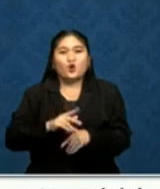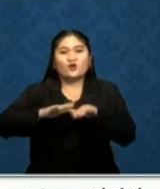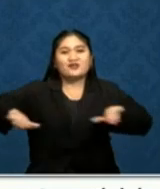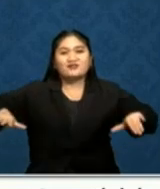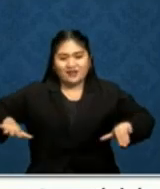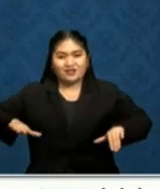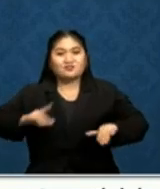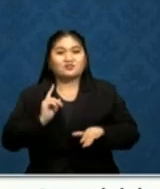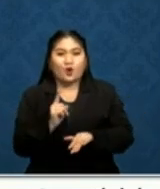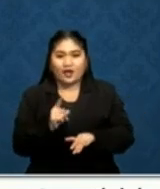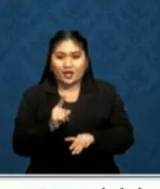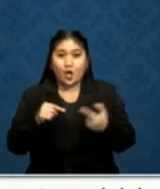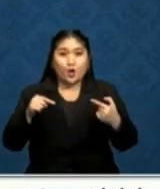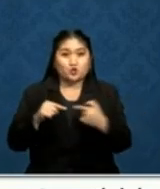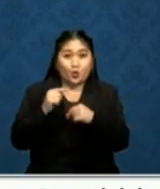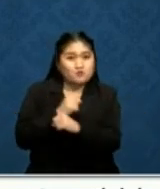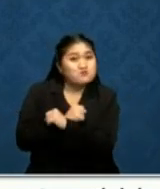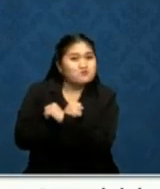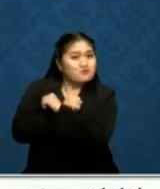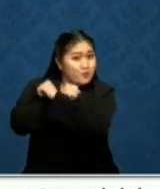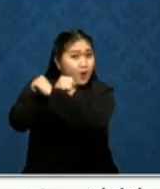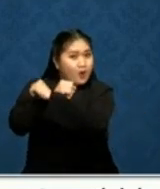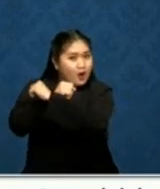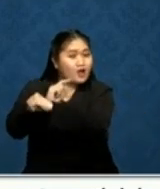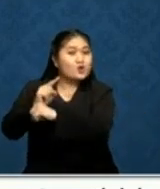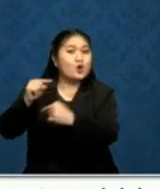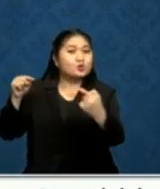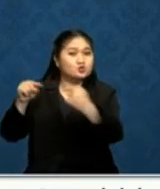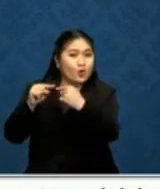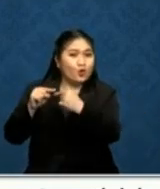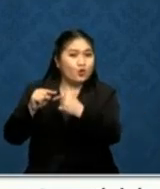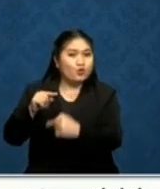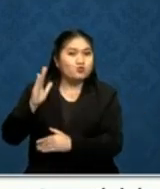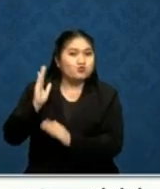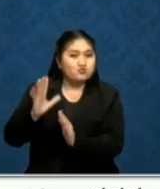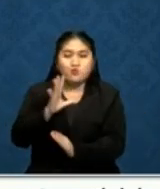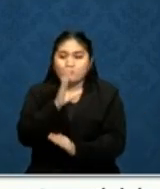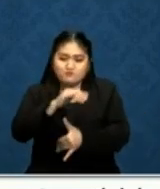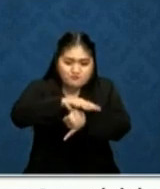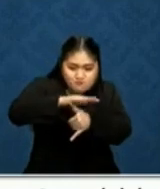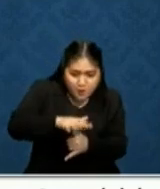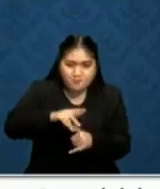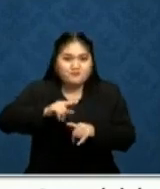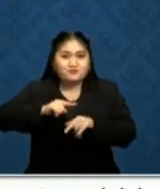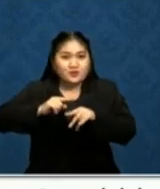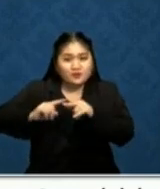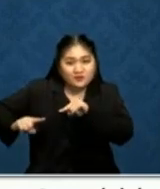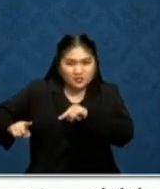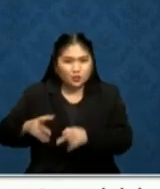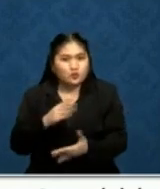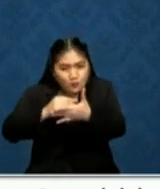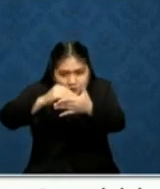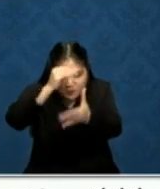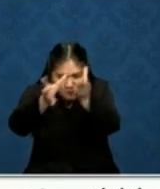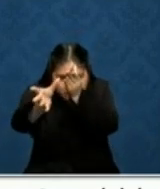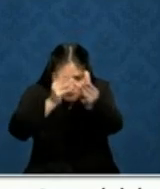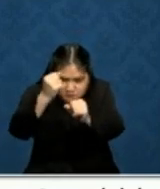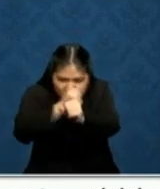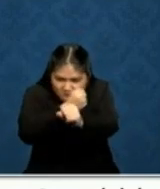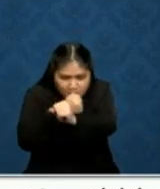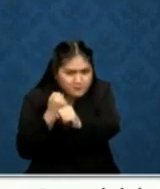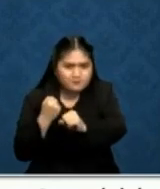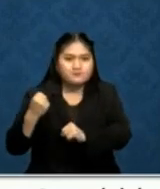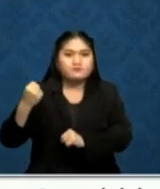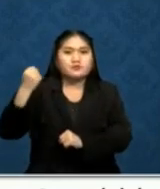ต้องได้รับทักษะการป้องกันตนเองจากการคุกคามทางเพศต้องเรียนและฝึกทักษะอย่างจริงจัง